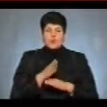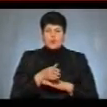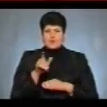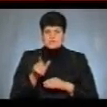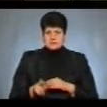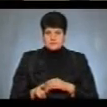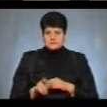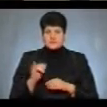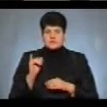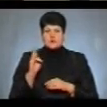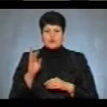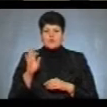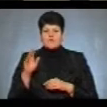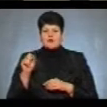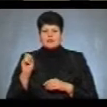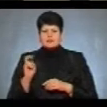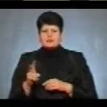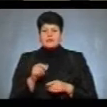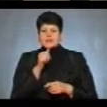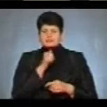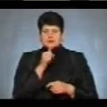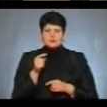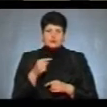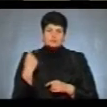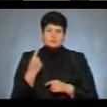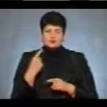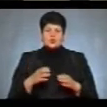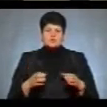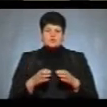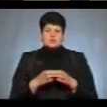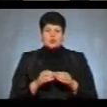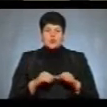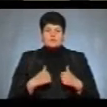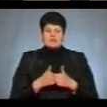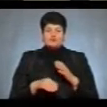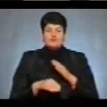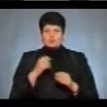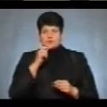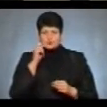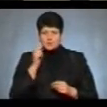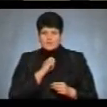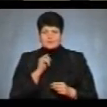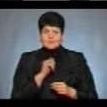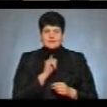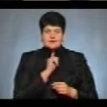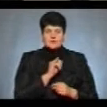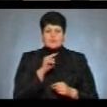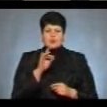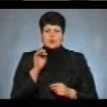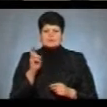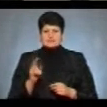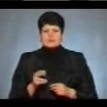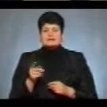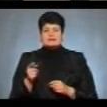студії. Ігорем Коваликом, експертом Тернопільського обласного осередку Комітету виборців України, та Ігорем Проциком,